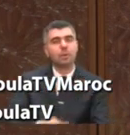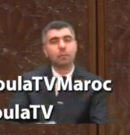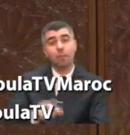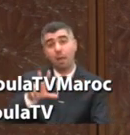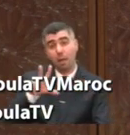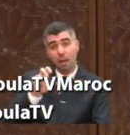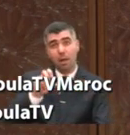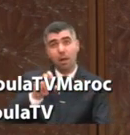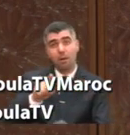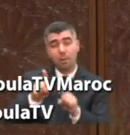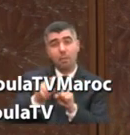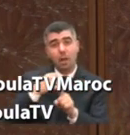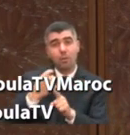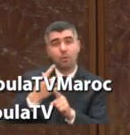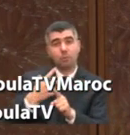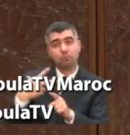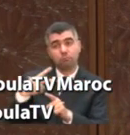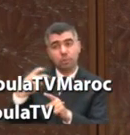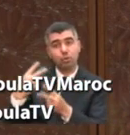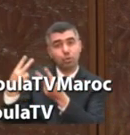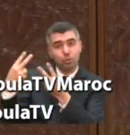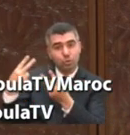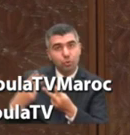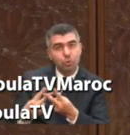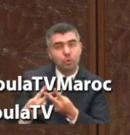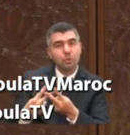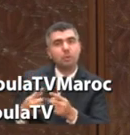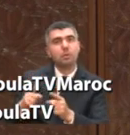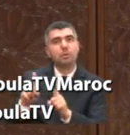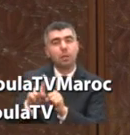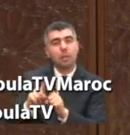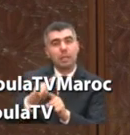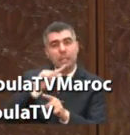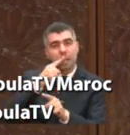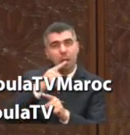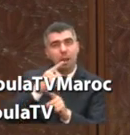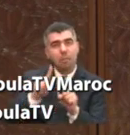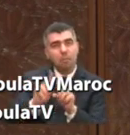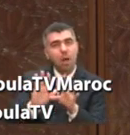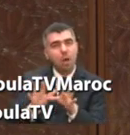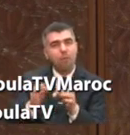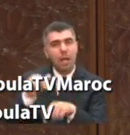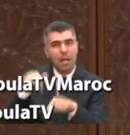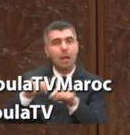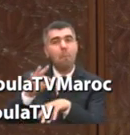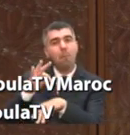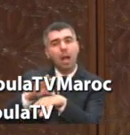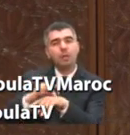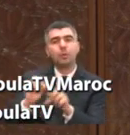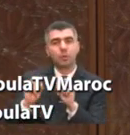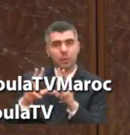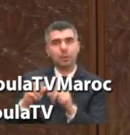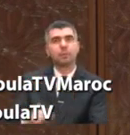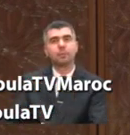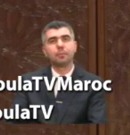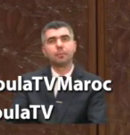ان ما حد الاستثمار تيكون وما حد التكتيف ديال المنتوج تيكون تيبانوا امراض، ولكن كونوا على